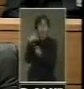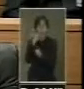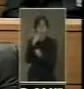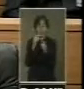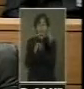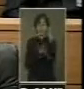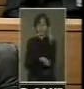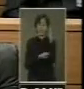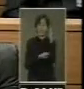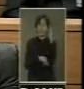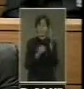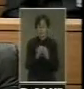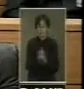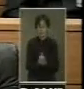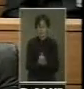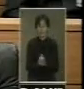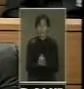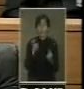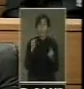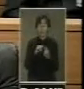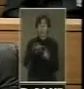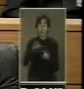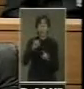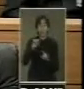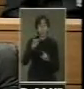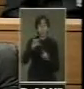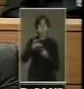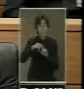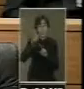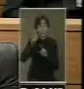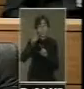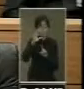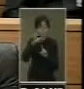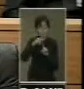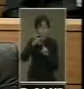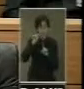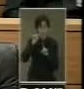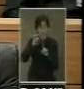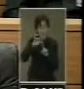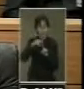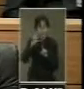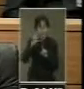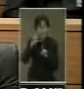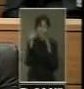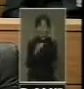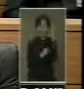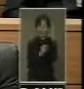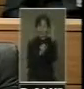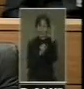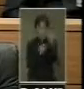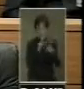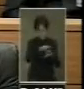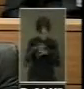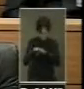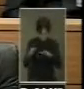ก่อนหน้าที่จะมาชุมนุมกัน25พฤษภานั้นก็มีการปลุกระดมจัดตั้งกองกำลังกันแล้วครับที่นครศรีธรรม